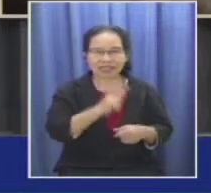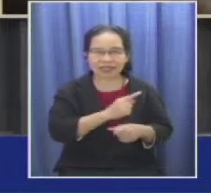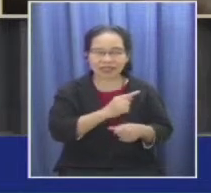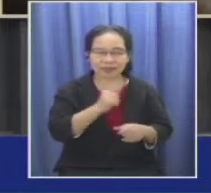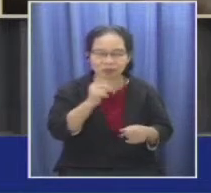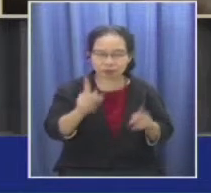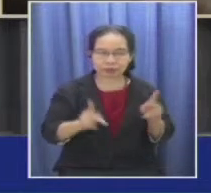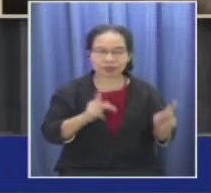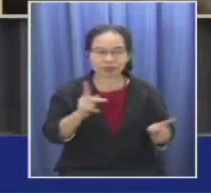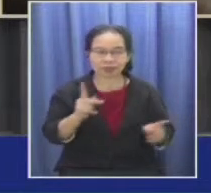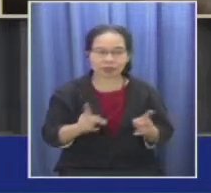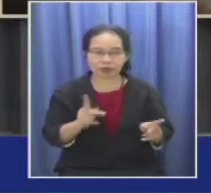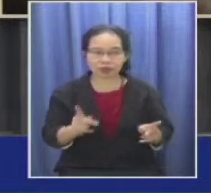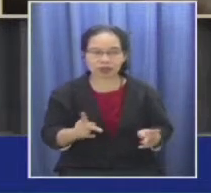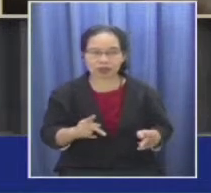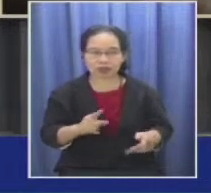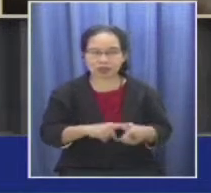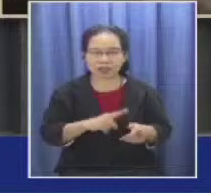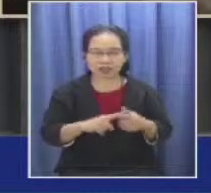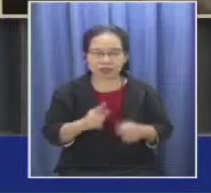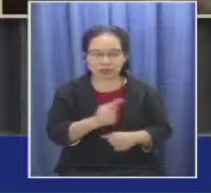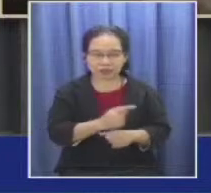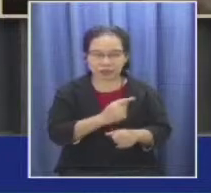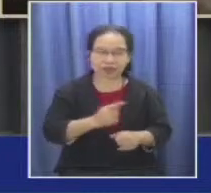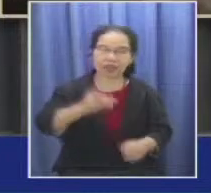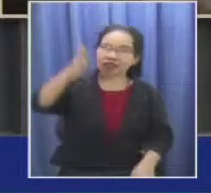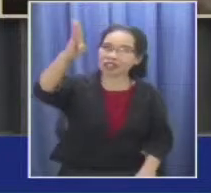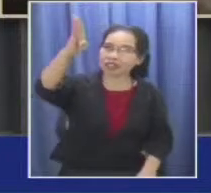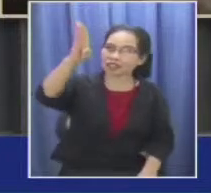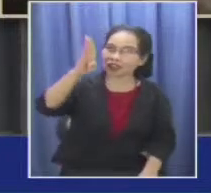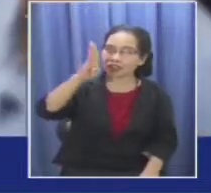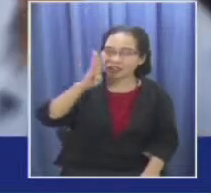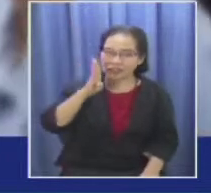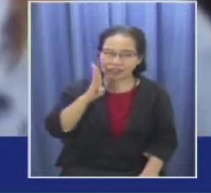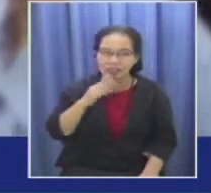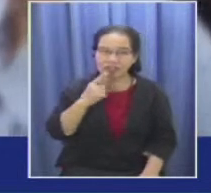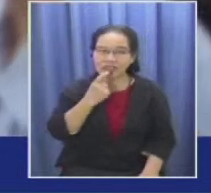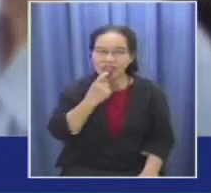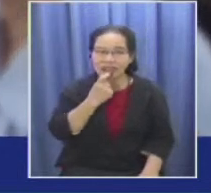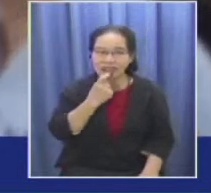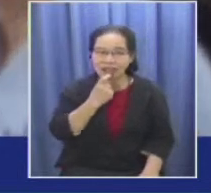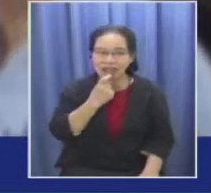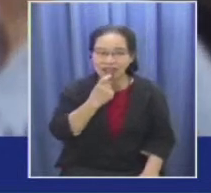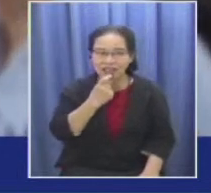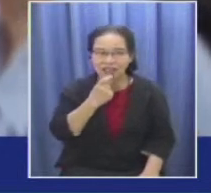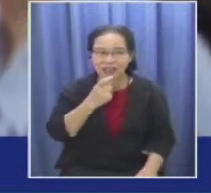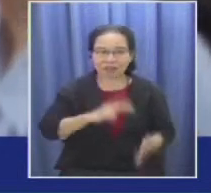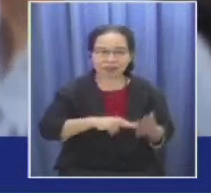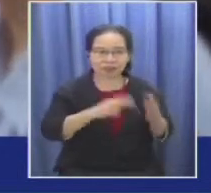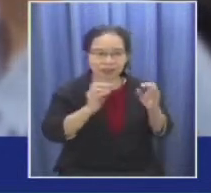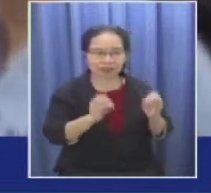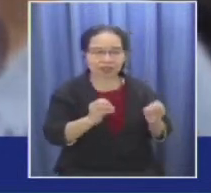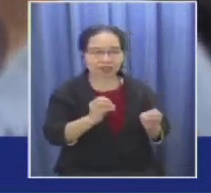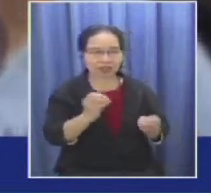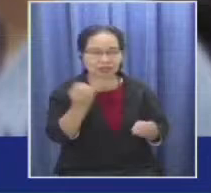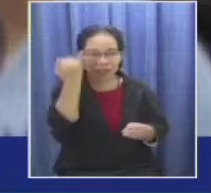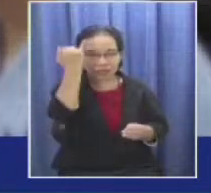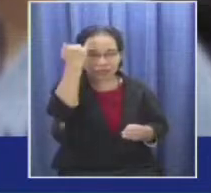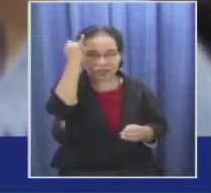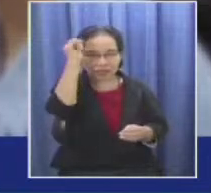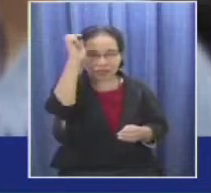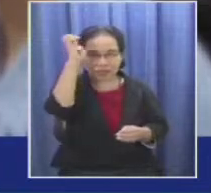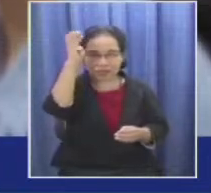Yebetume de yanisuwa jojowa. Na tetremano de woni pebere ntume nyodwo no.